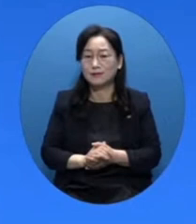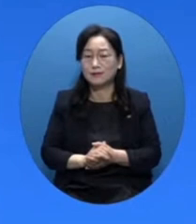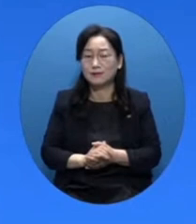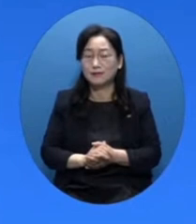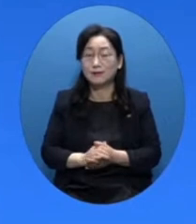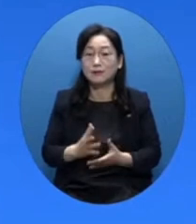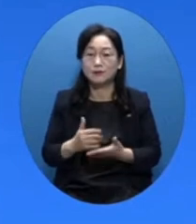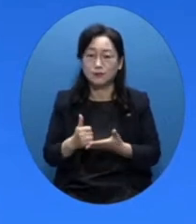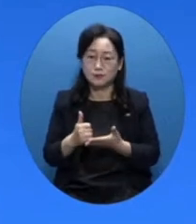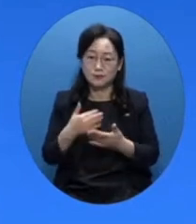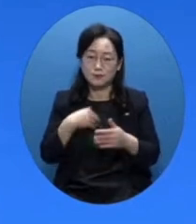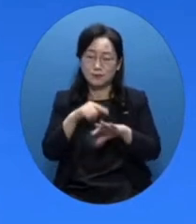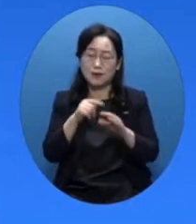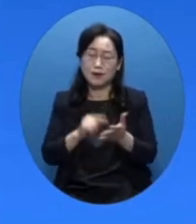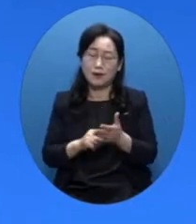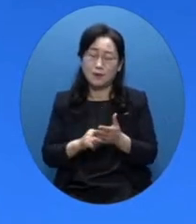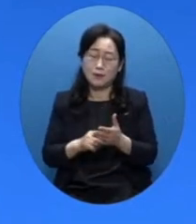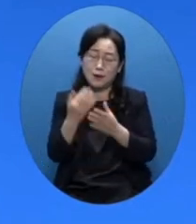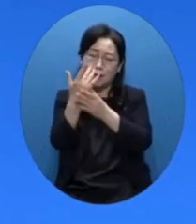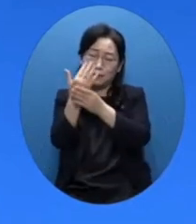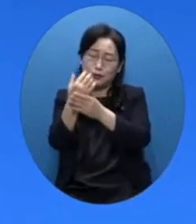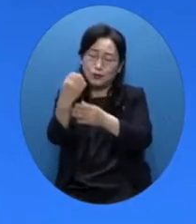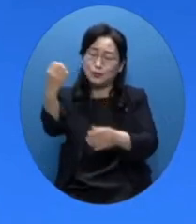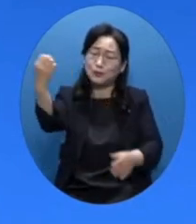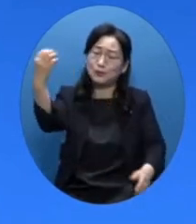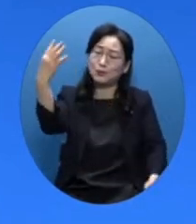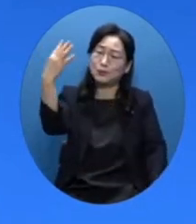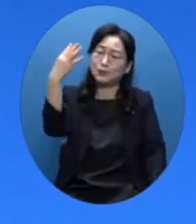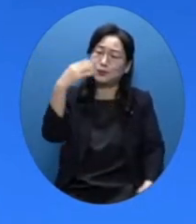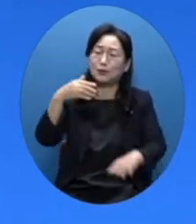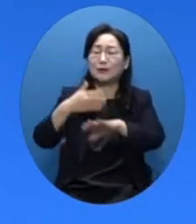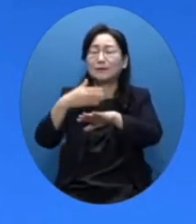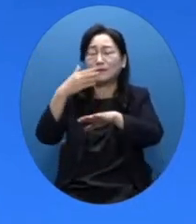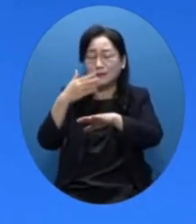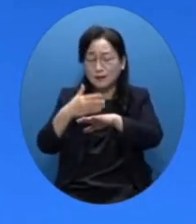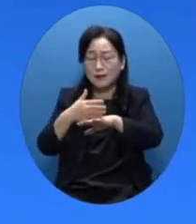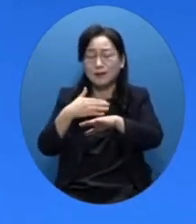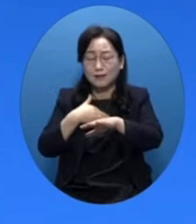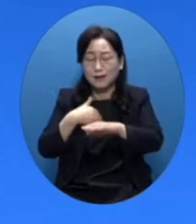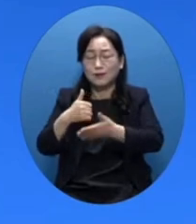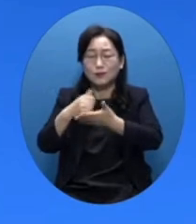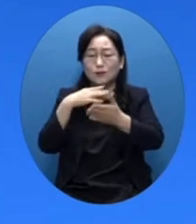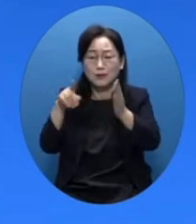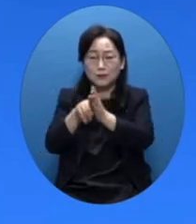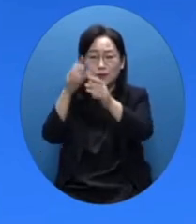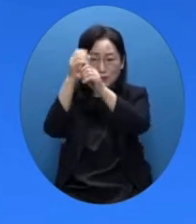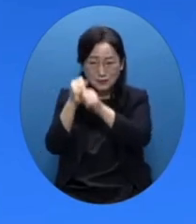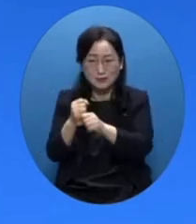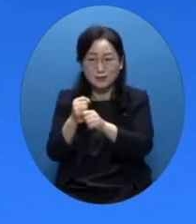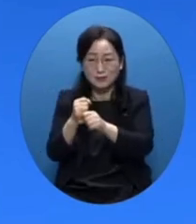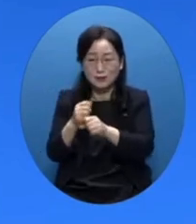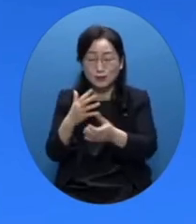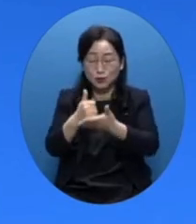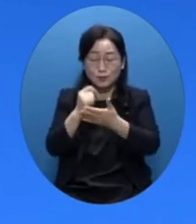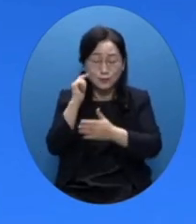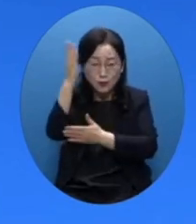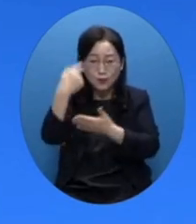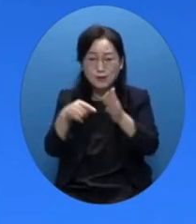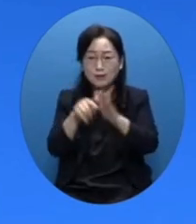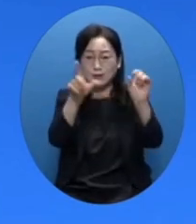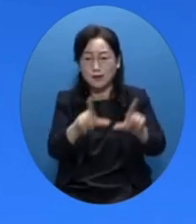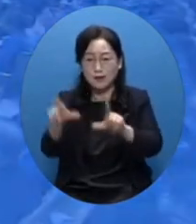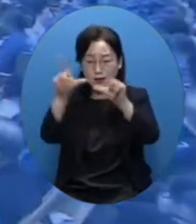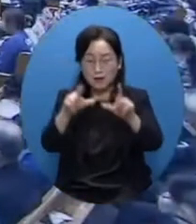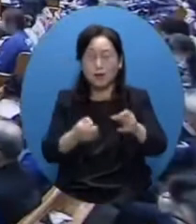취미 내 마음의 등불을 켜 진다는 것을 감사하면서 나는 줄 만 믿고 자고 쥔 영화의 사겠다고 다시